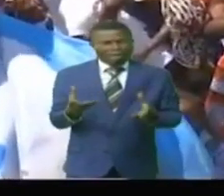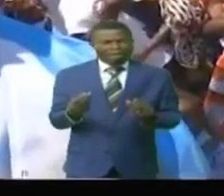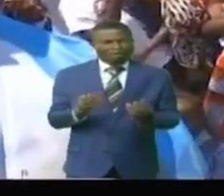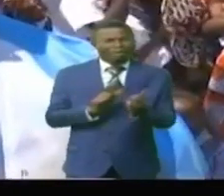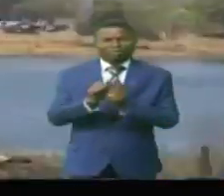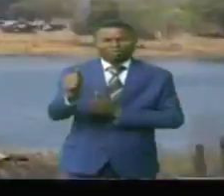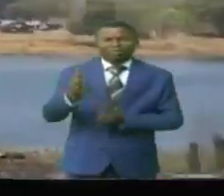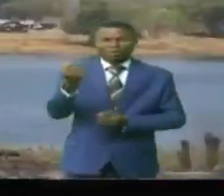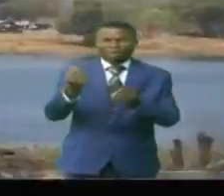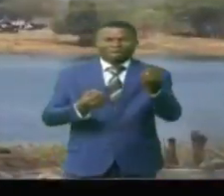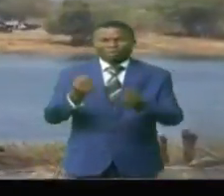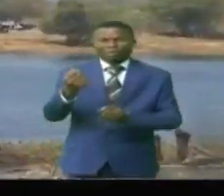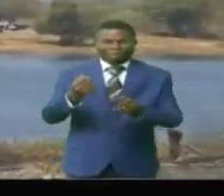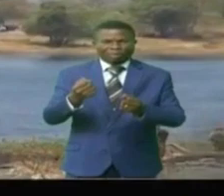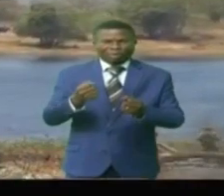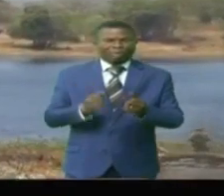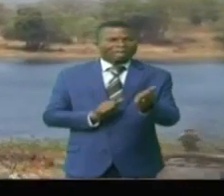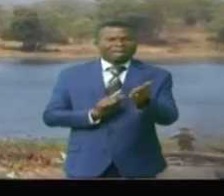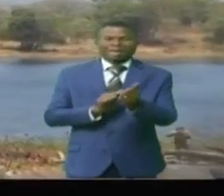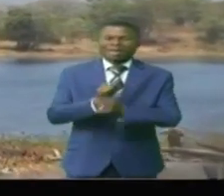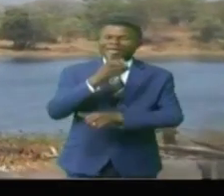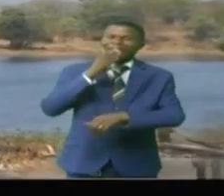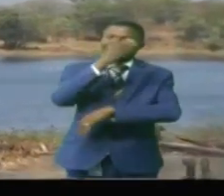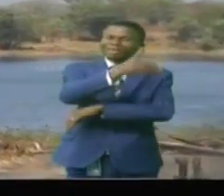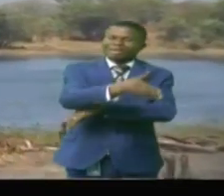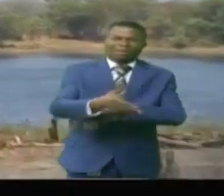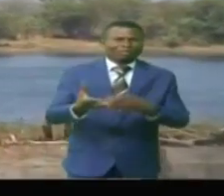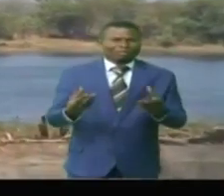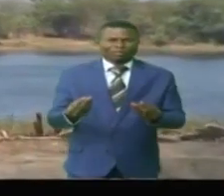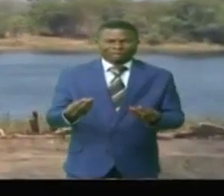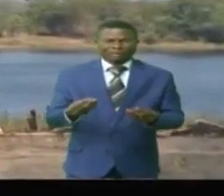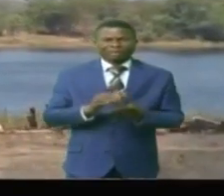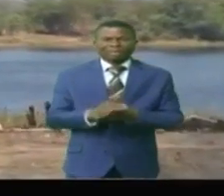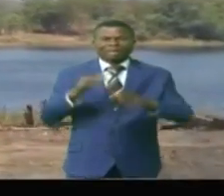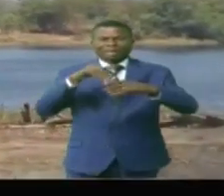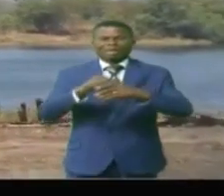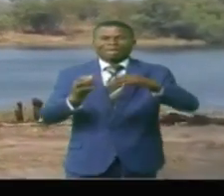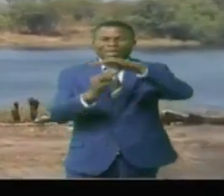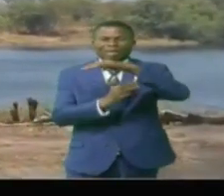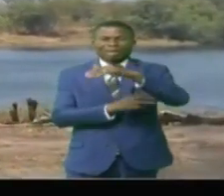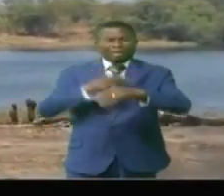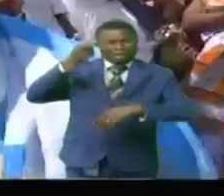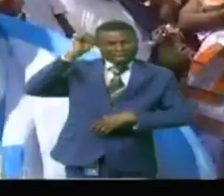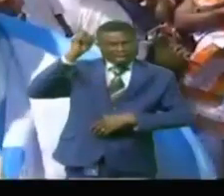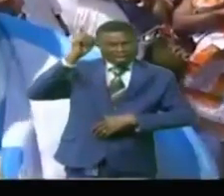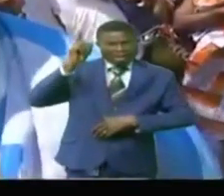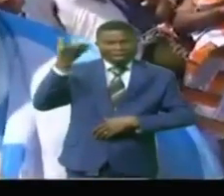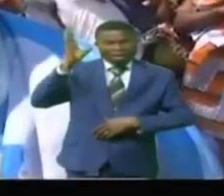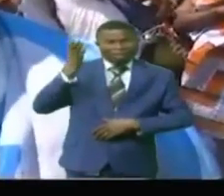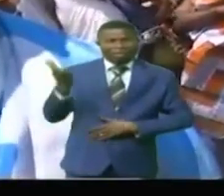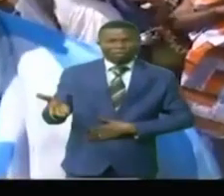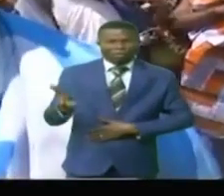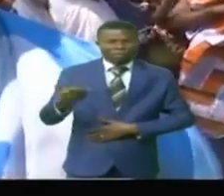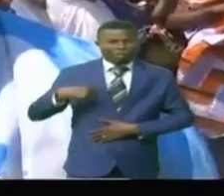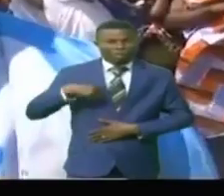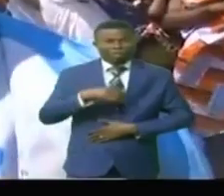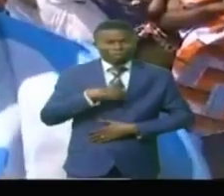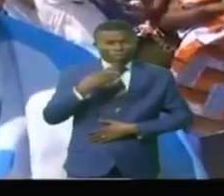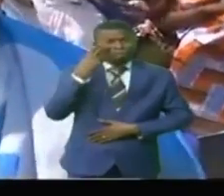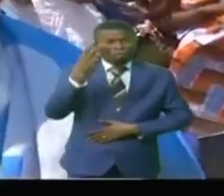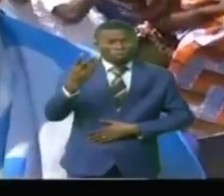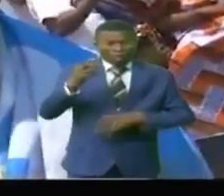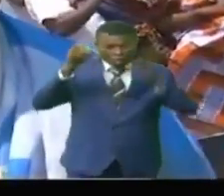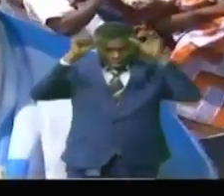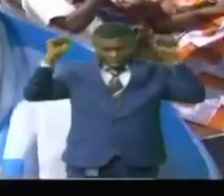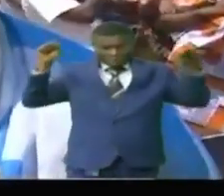que les véhicules commenceront à traverser à travers d'un pont. Ça fait longtemps, depuis que Kasenga et Kasenga, nous n'avons jamais vu un